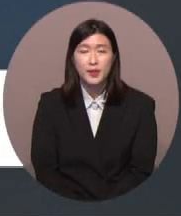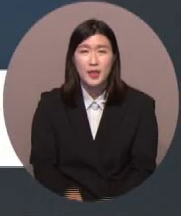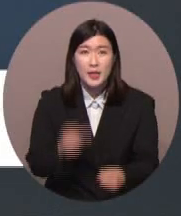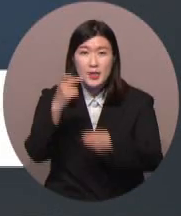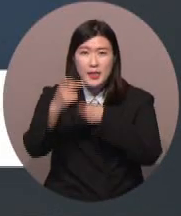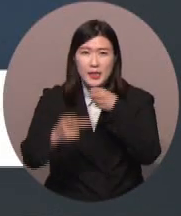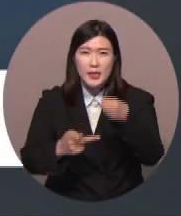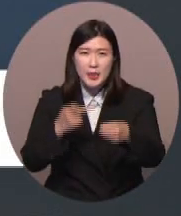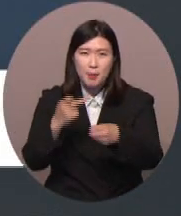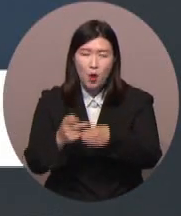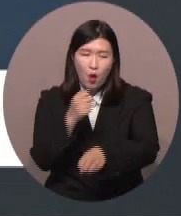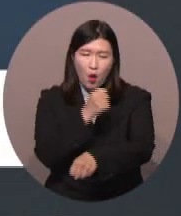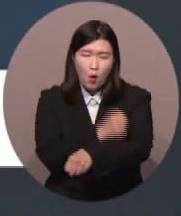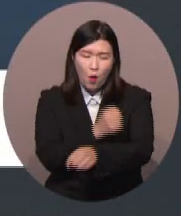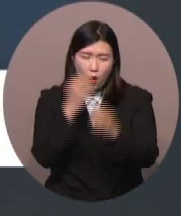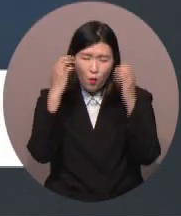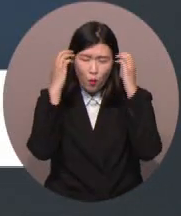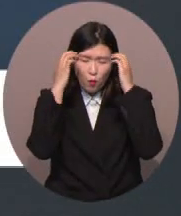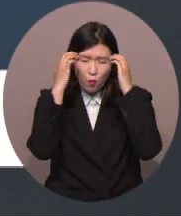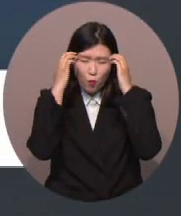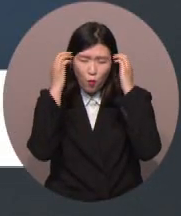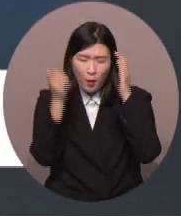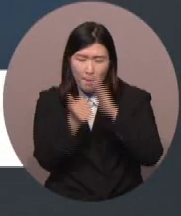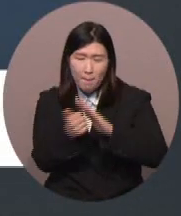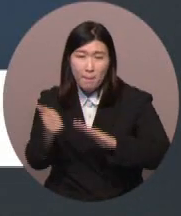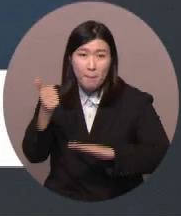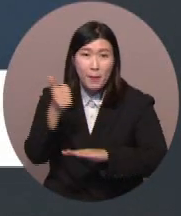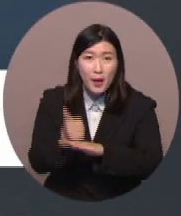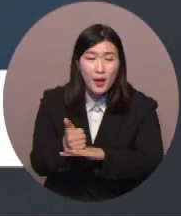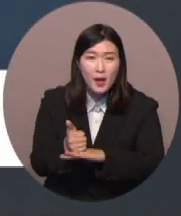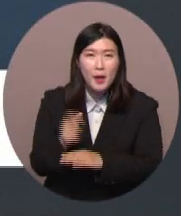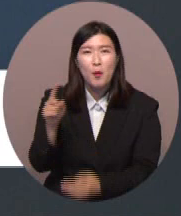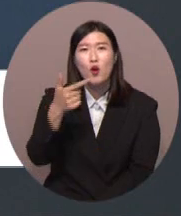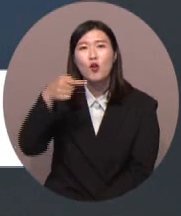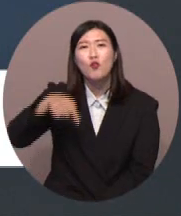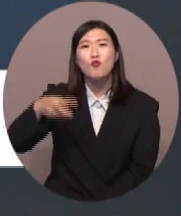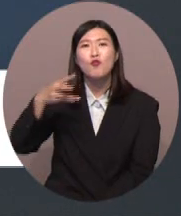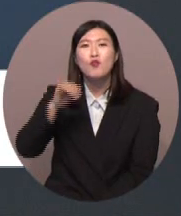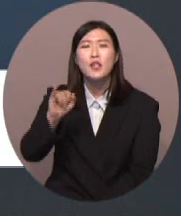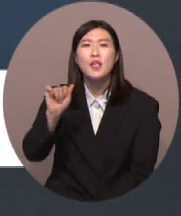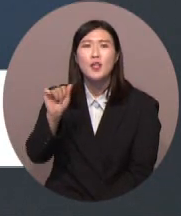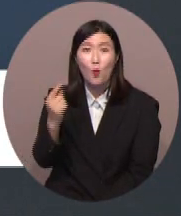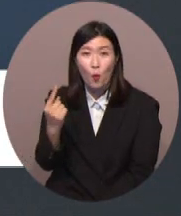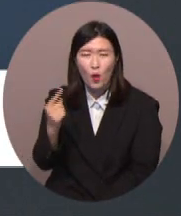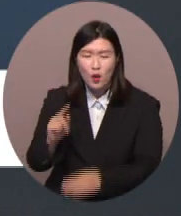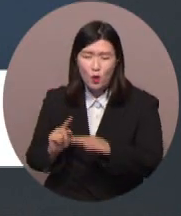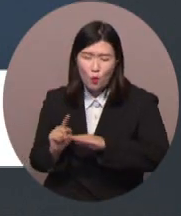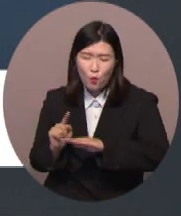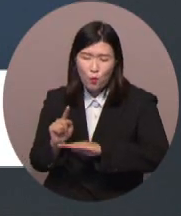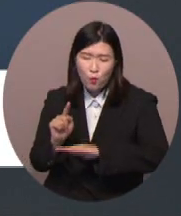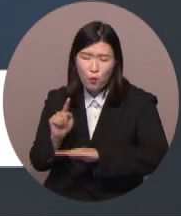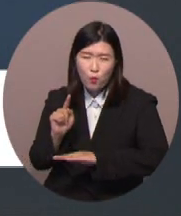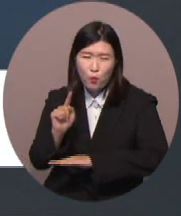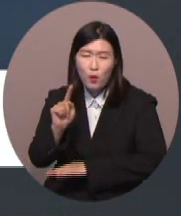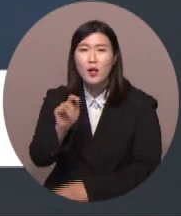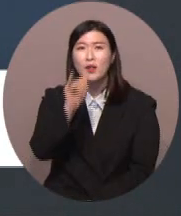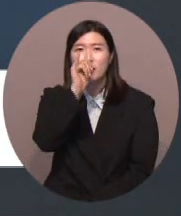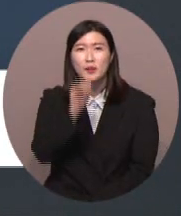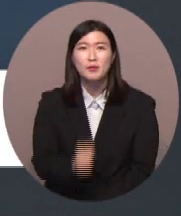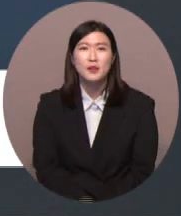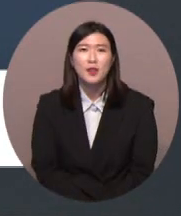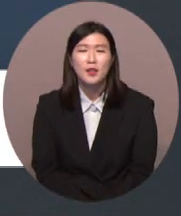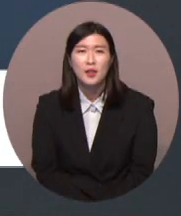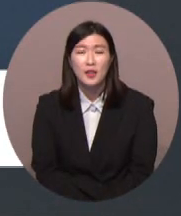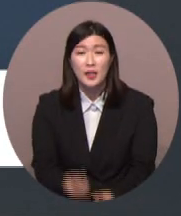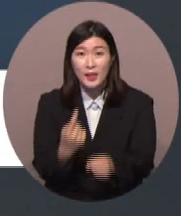12년 동안 공들여 100% 우리 기술로 개발한 한국형 발사체 누리호가 드디어 우주 비행에 성공했습니다.